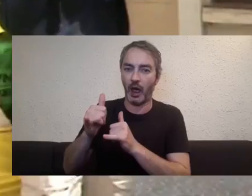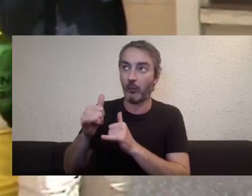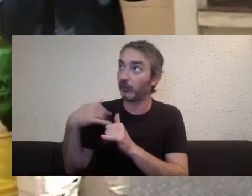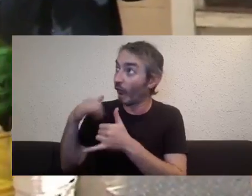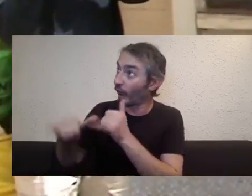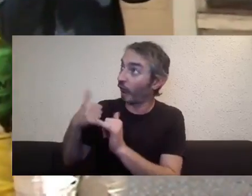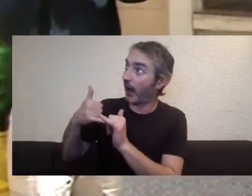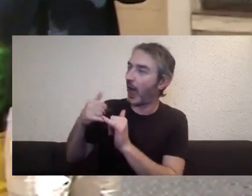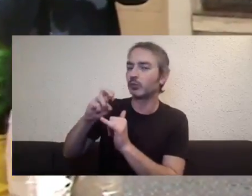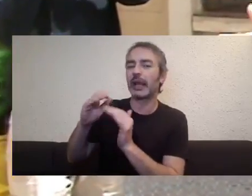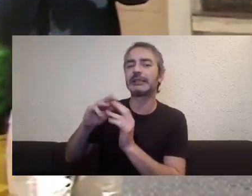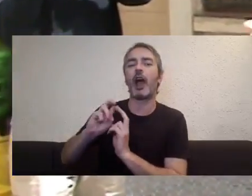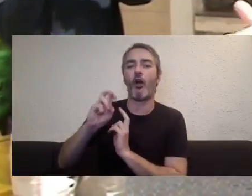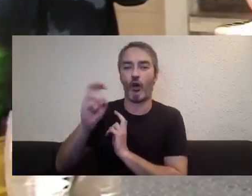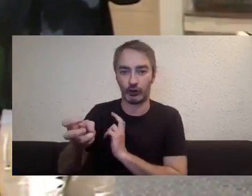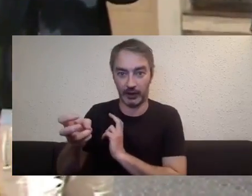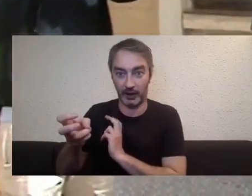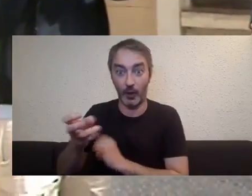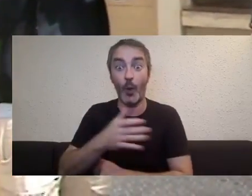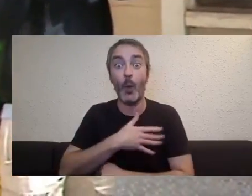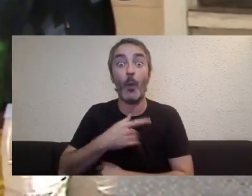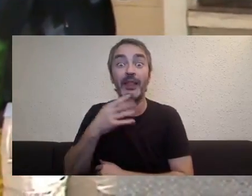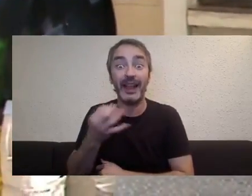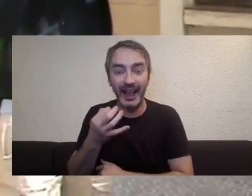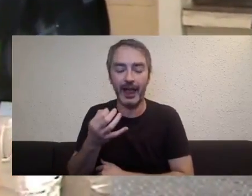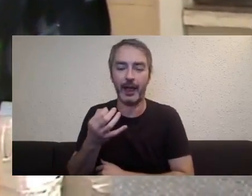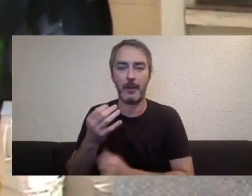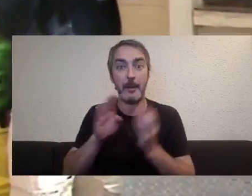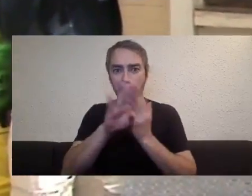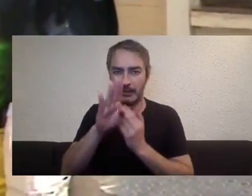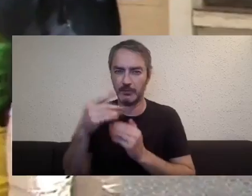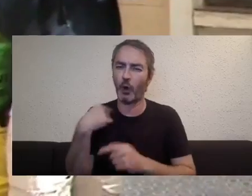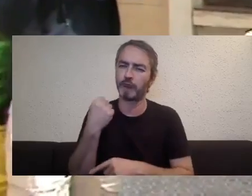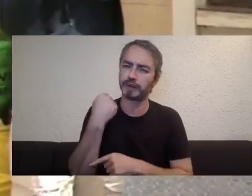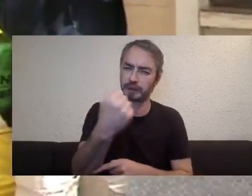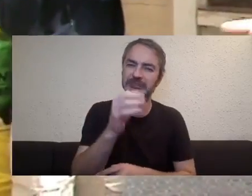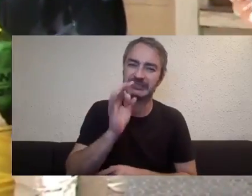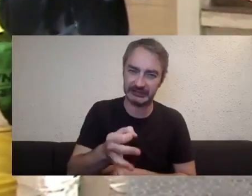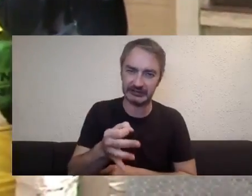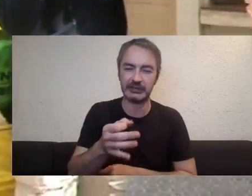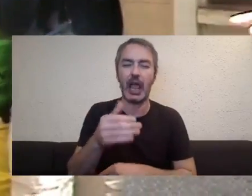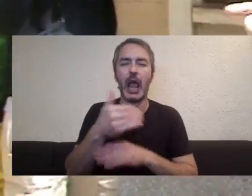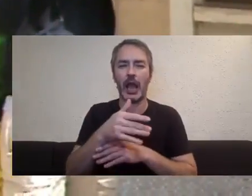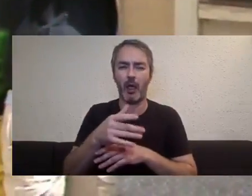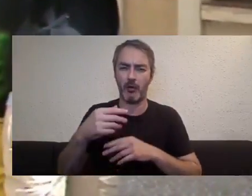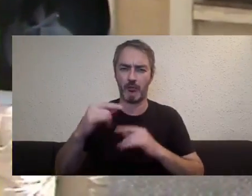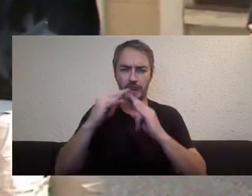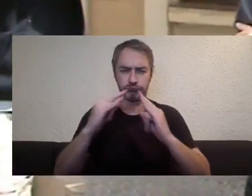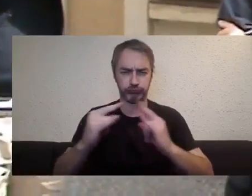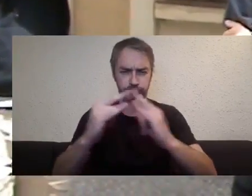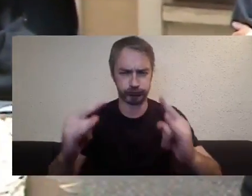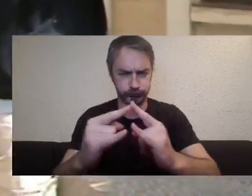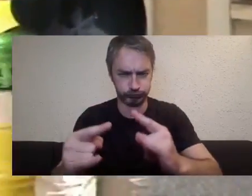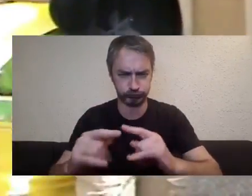en el mateix barri. Doncs jo crec que això sí que va fer que el veïnat no respongués molt bé durant el desallotjament. Com tu has dit, ja es van fer activitats al carrer, però es van